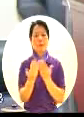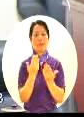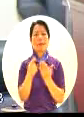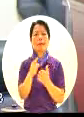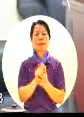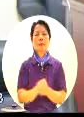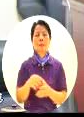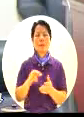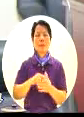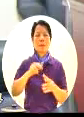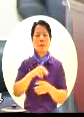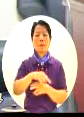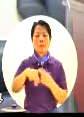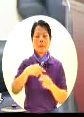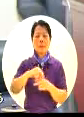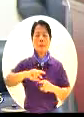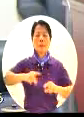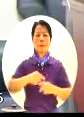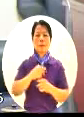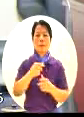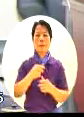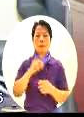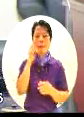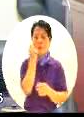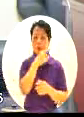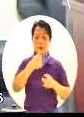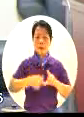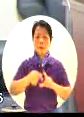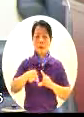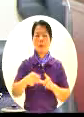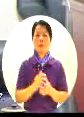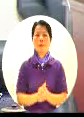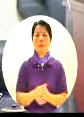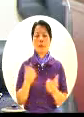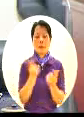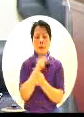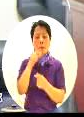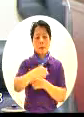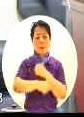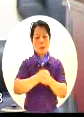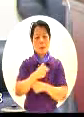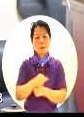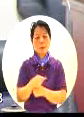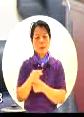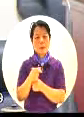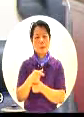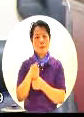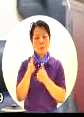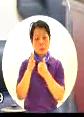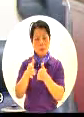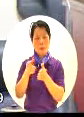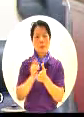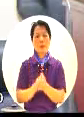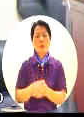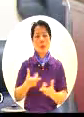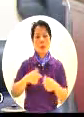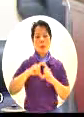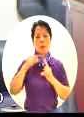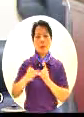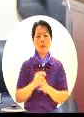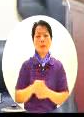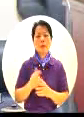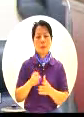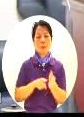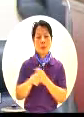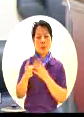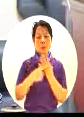尔特区的部分哈，所以我希望讲哈，像烈士这种活动哈，还是回到我们的专业度